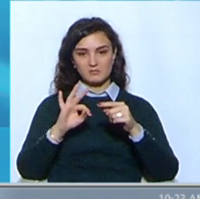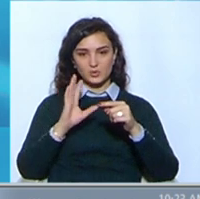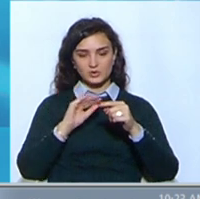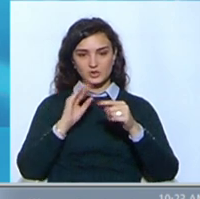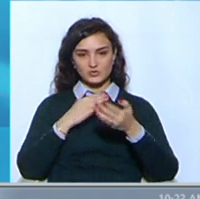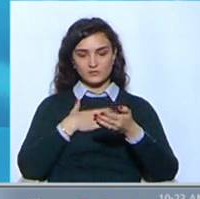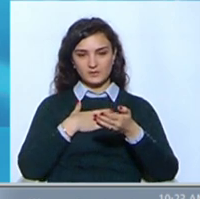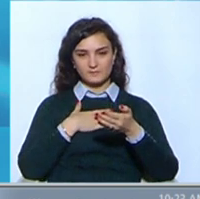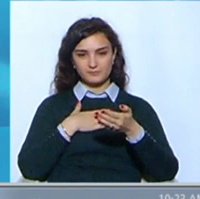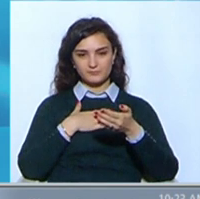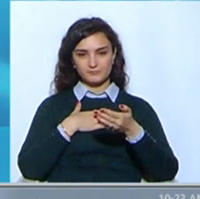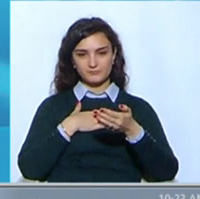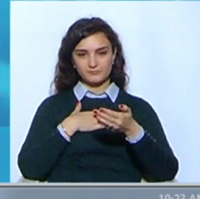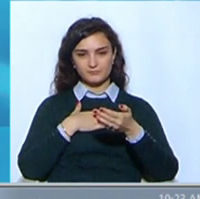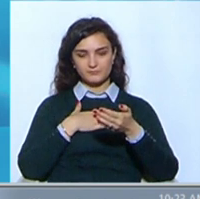ჩვენ